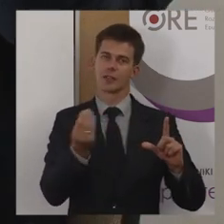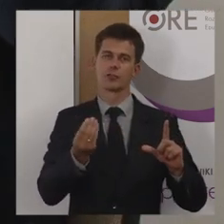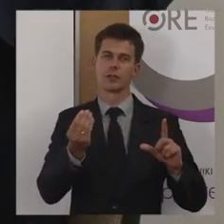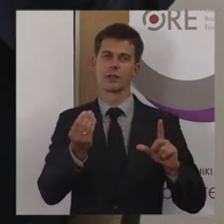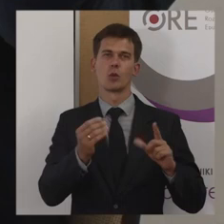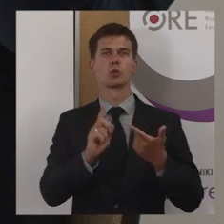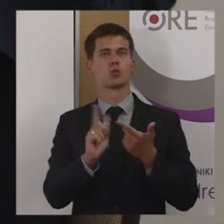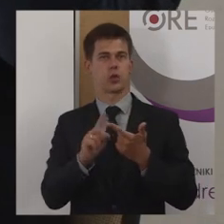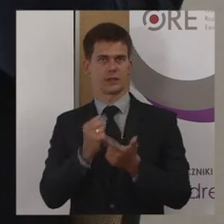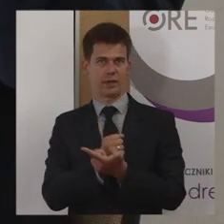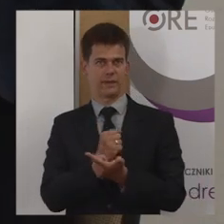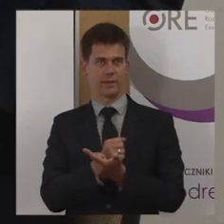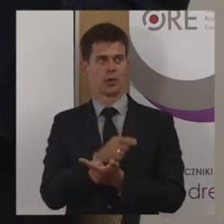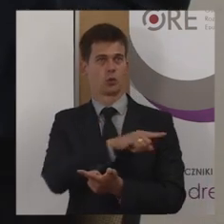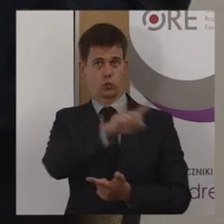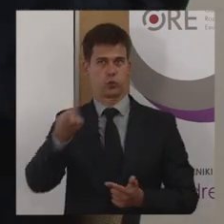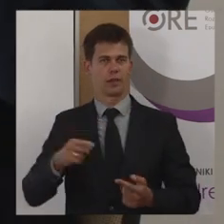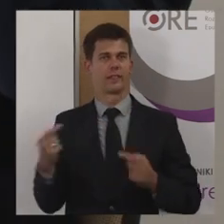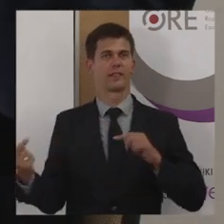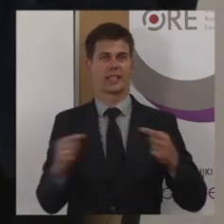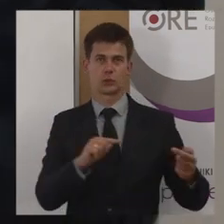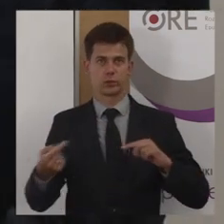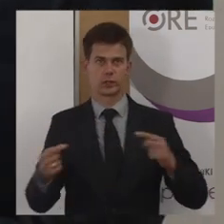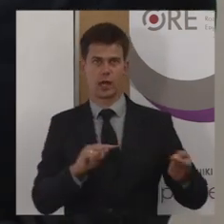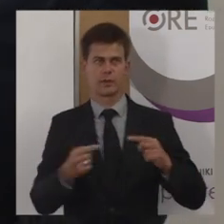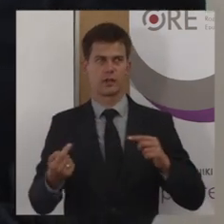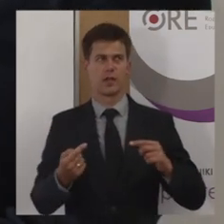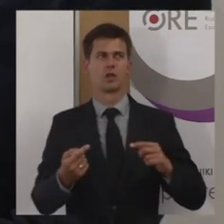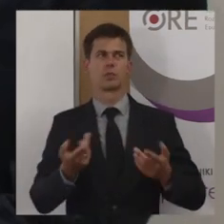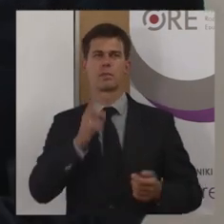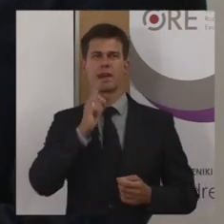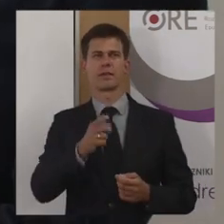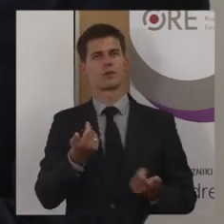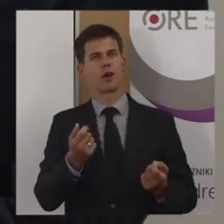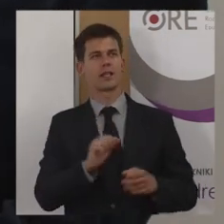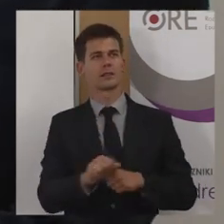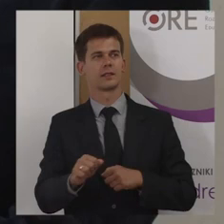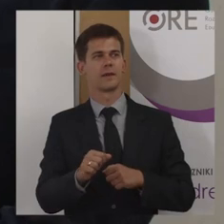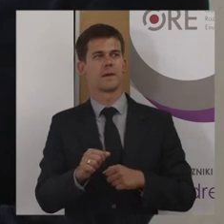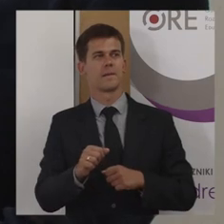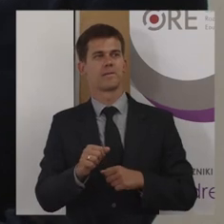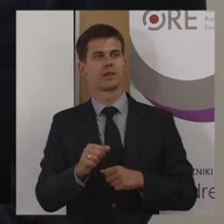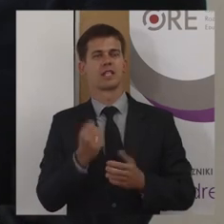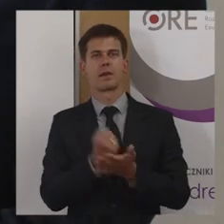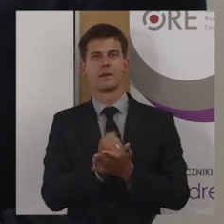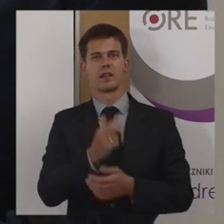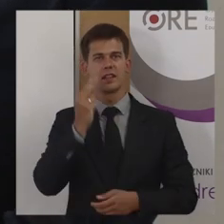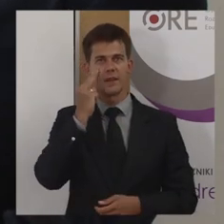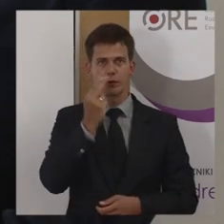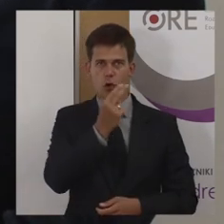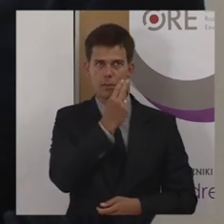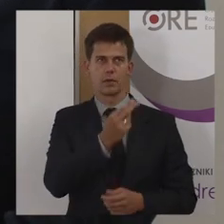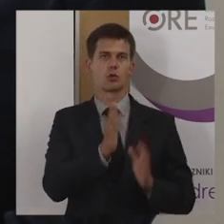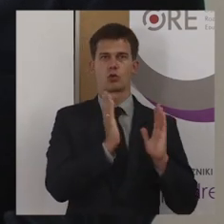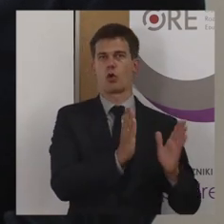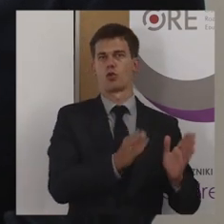zwrócić uwagę na to, że nasza dyskusja skupia się w pewien sposób naturalny na kwestiach osób niewidomych i